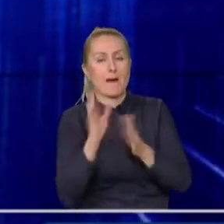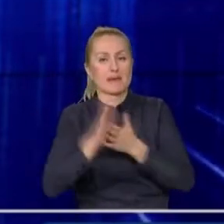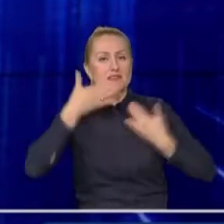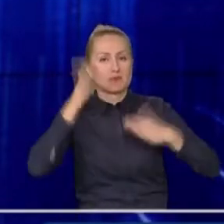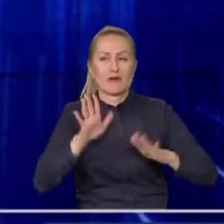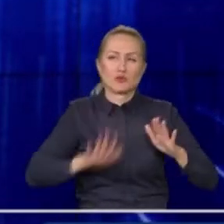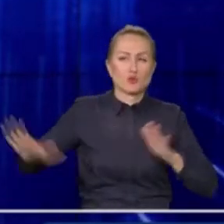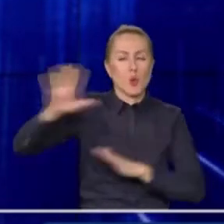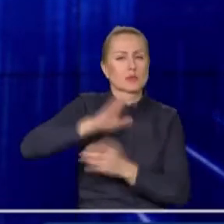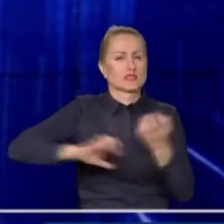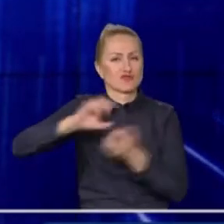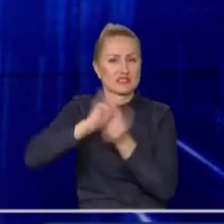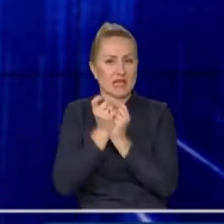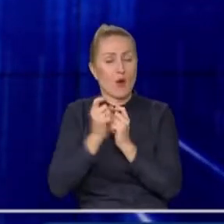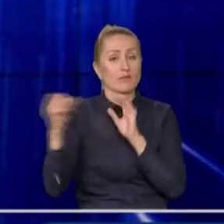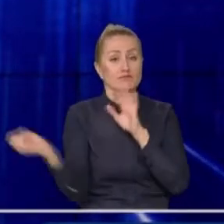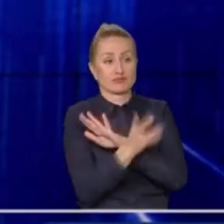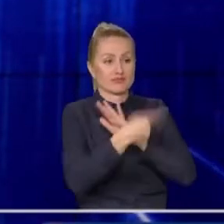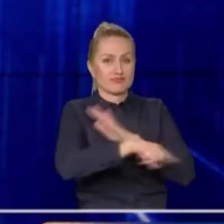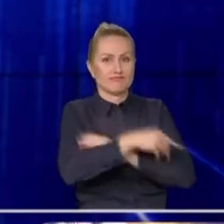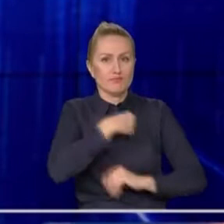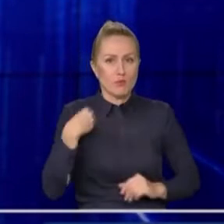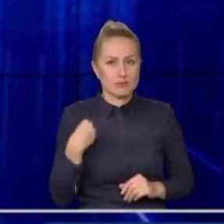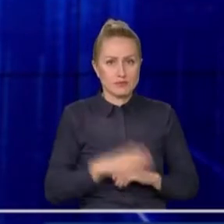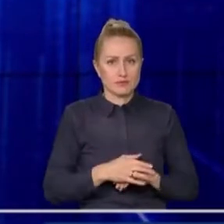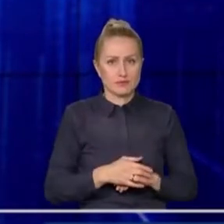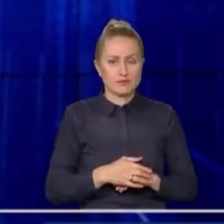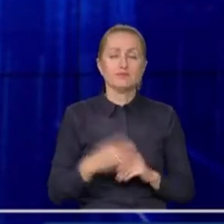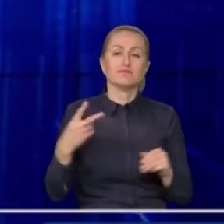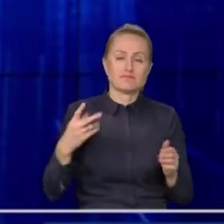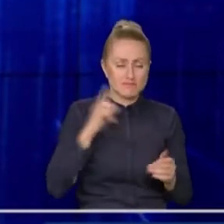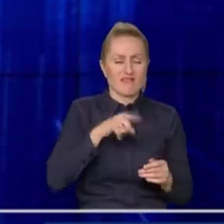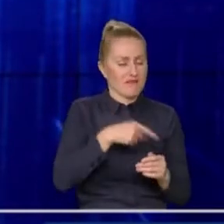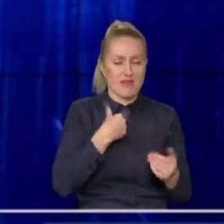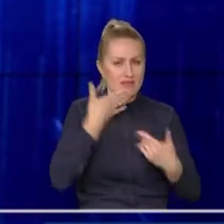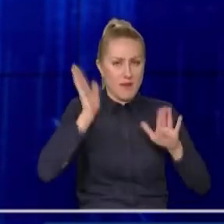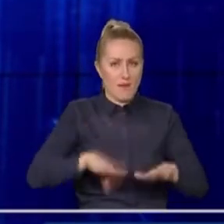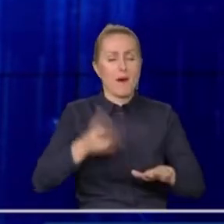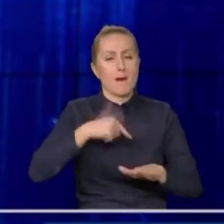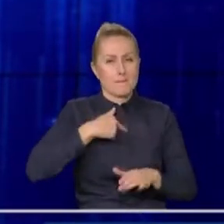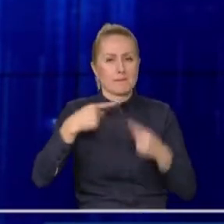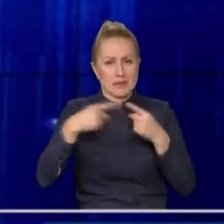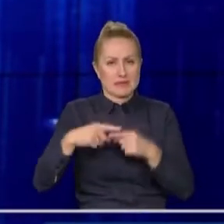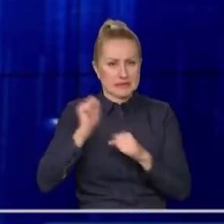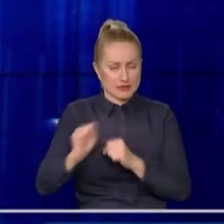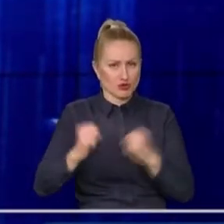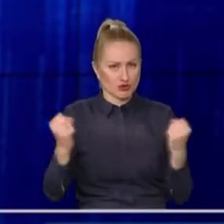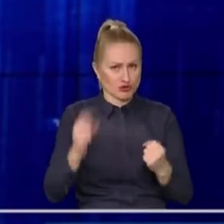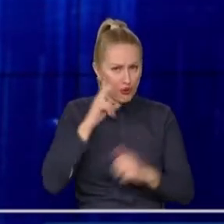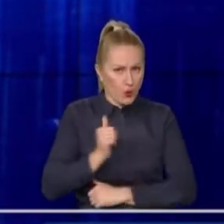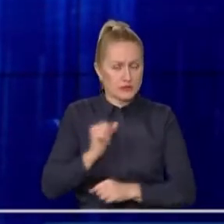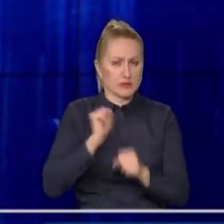migrantów z całego świata przez terytorium Polski. I do tego nie możemy dopuścić. Mamy odpowiednie siły, mamy odpowiednie